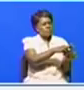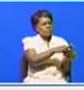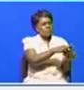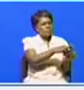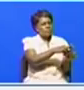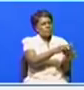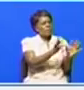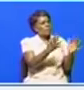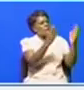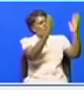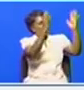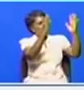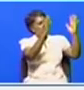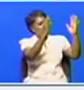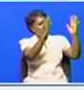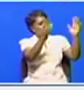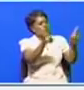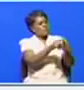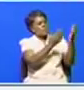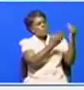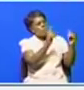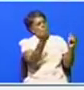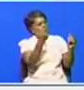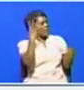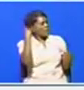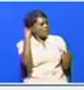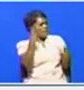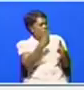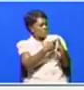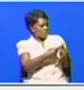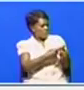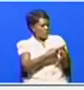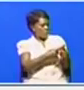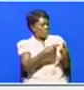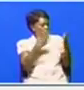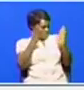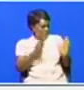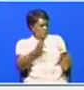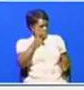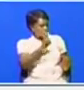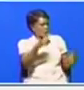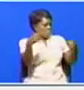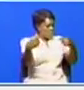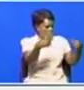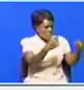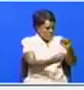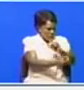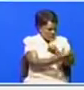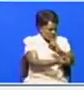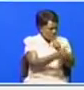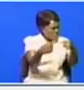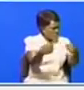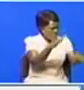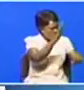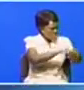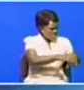tunatoa pongezi kwako na tunatumai kwamba Wakenya wamesikia kutoka kwa yule ambaye ameshuhudia vita, akiwaeleza kwamba vita